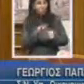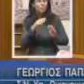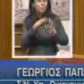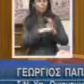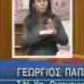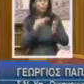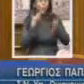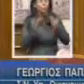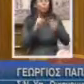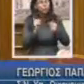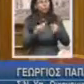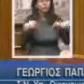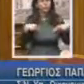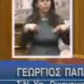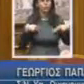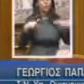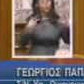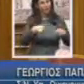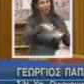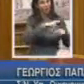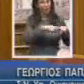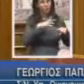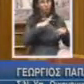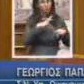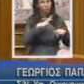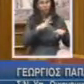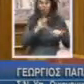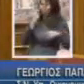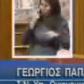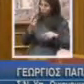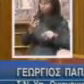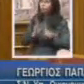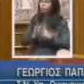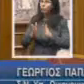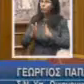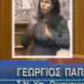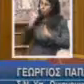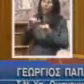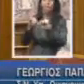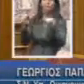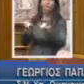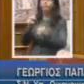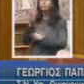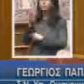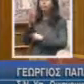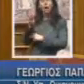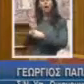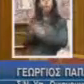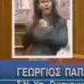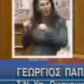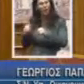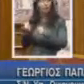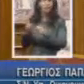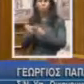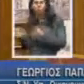τα Υπουργεία. Οι πολίτες θα μπορούν να παρακολουθήσουν την πορεία εκτέλεσης του προϋπολογισμού στο διαδίκτυο. Μια ενιαία αρχή πληρωμής όλων των